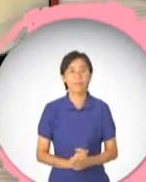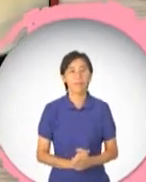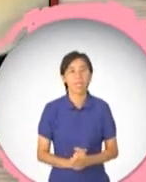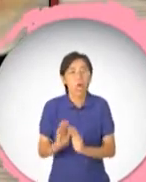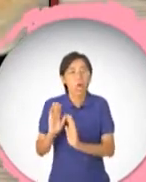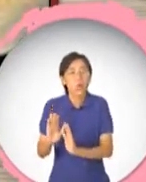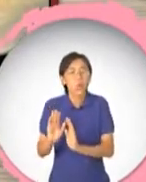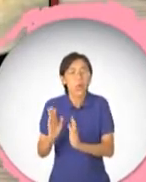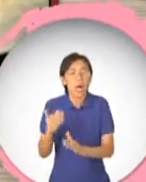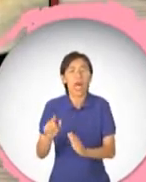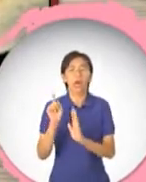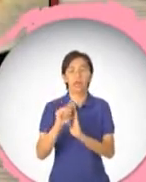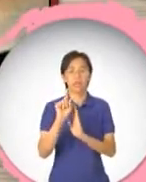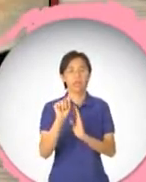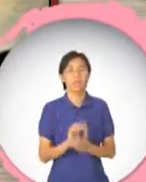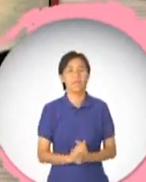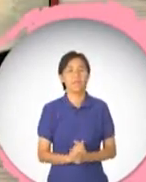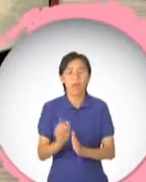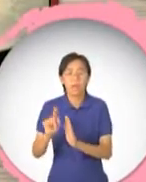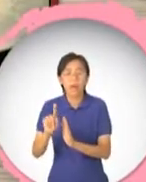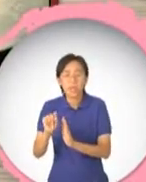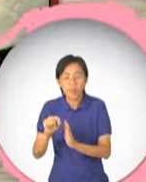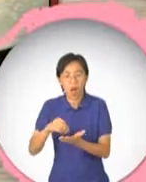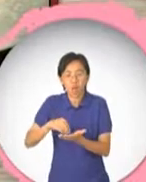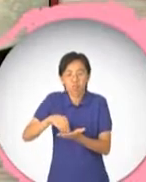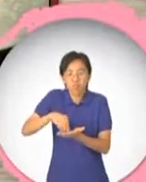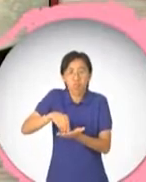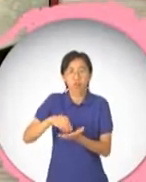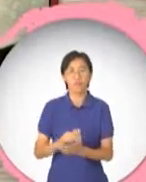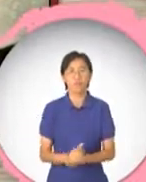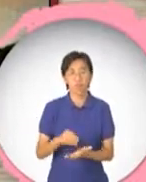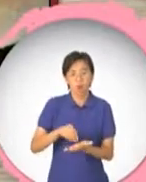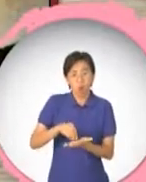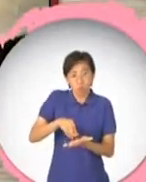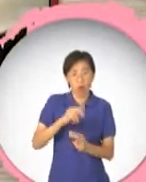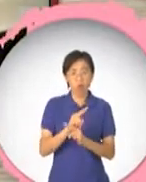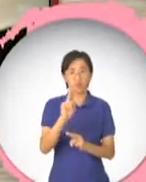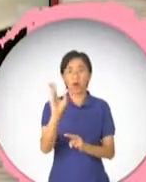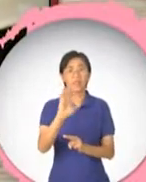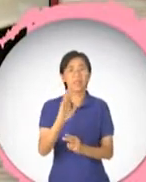าทีนะคะให้มันเริ่มขึ้นฟูแต่ว่าไม่ได้ให้ขึ้นฟูเป็น2เท่านะคะ